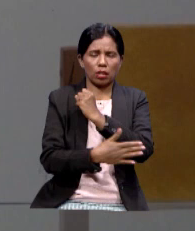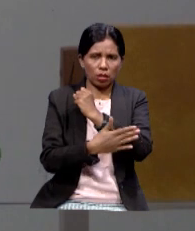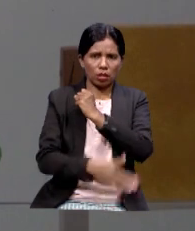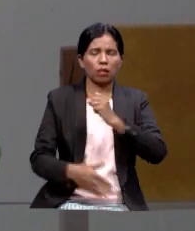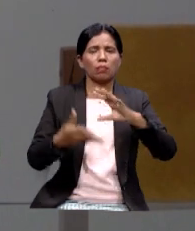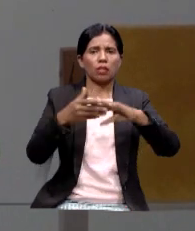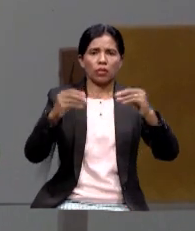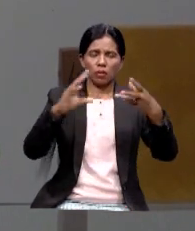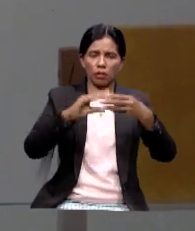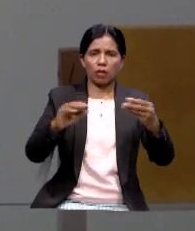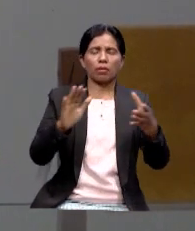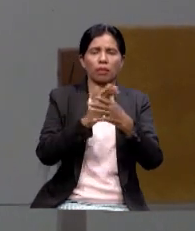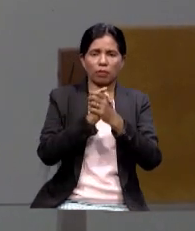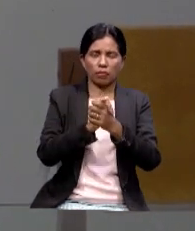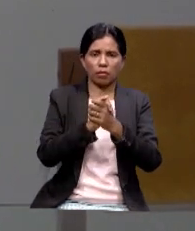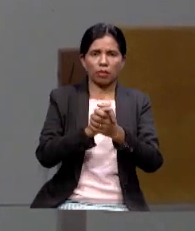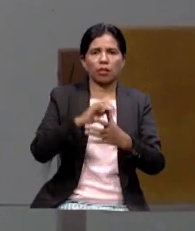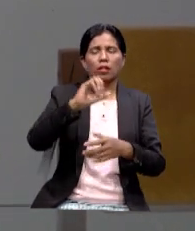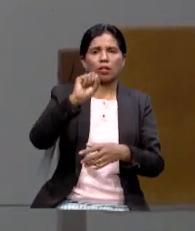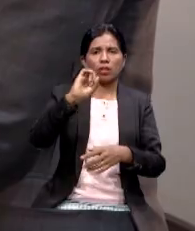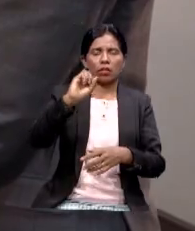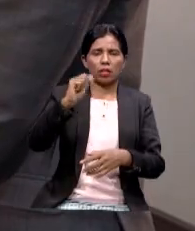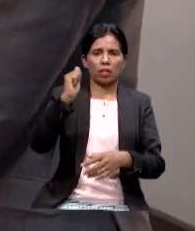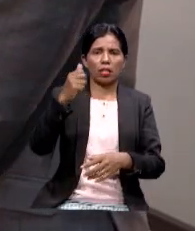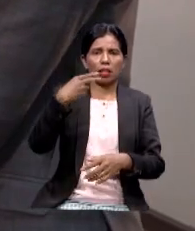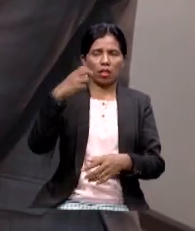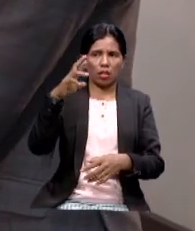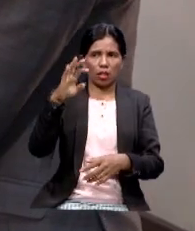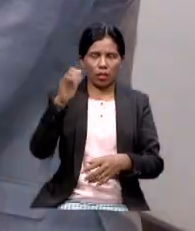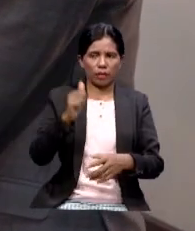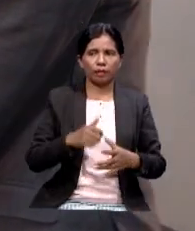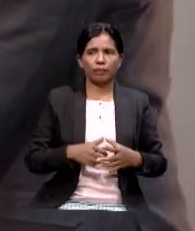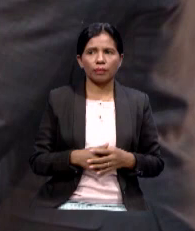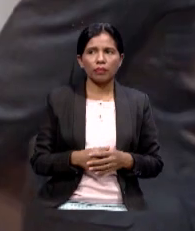historicamente com a luta Sahara Ocidental.